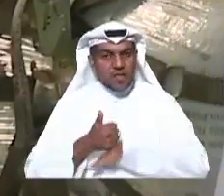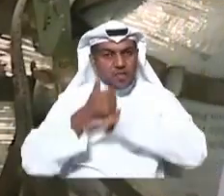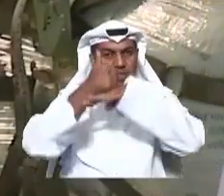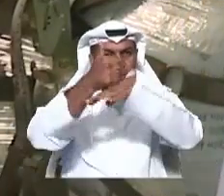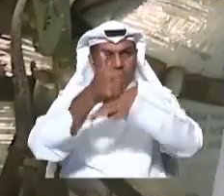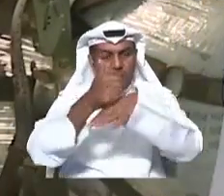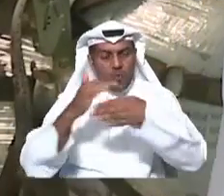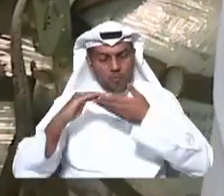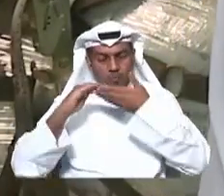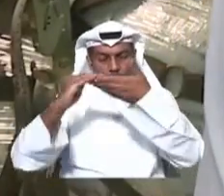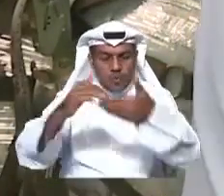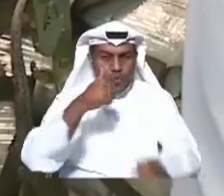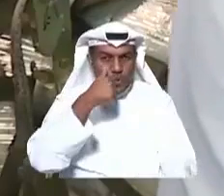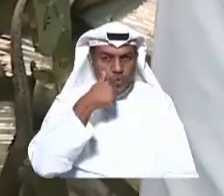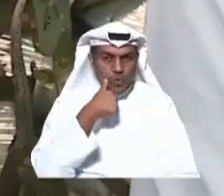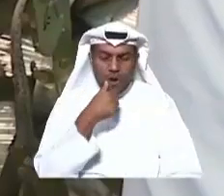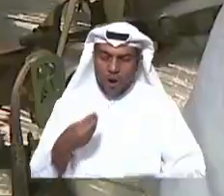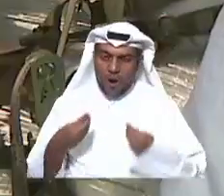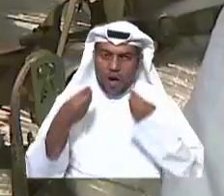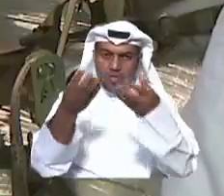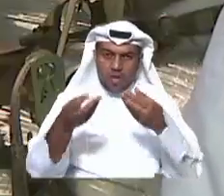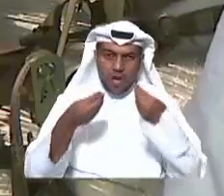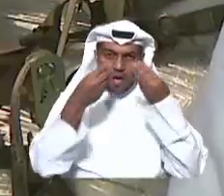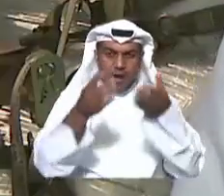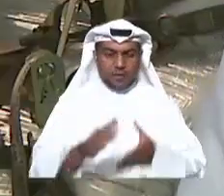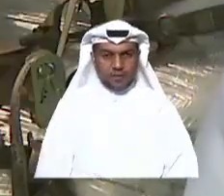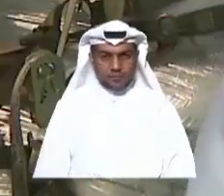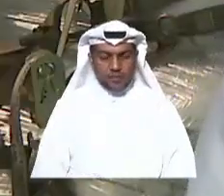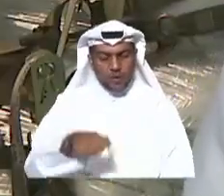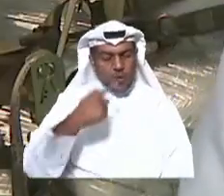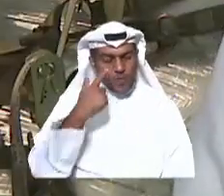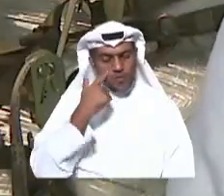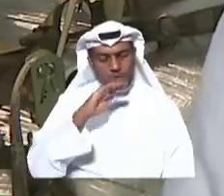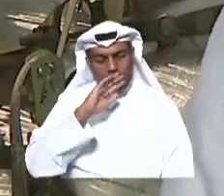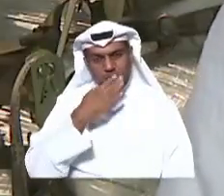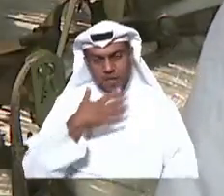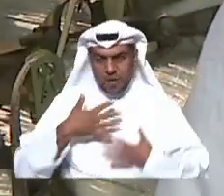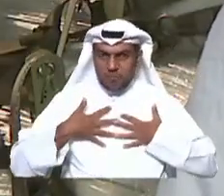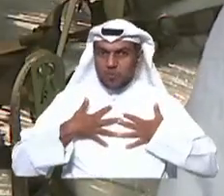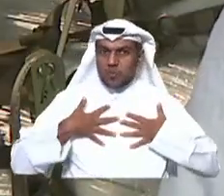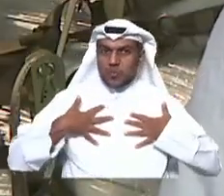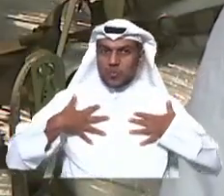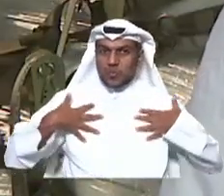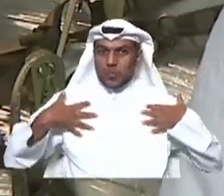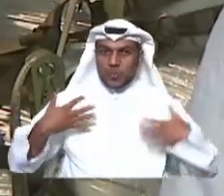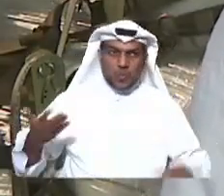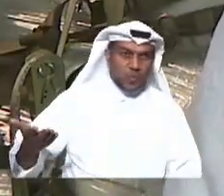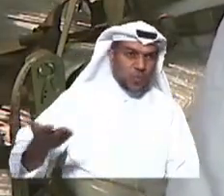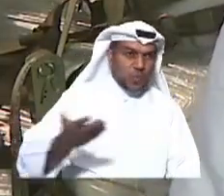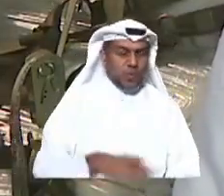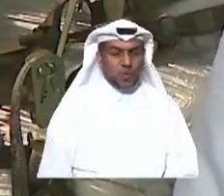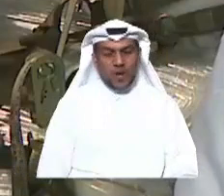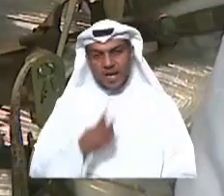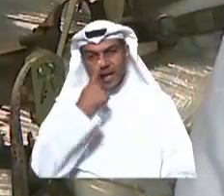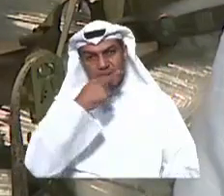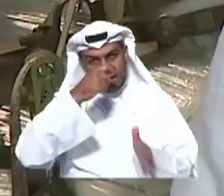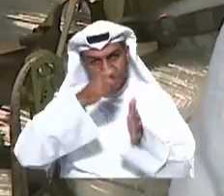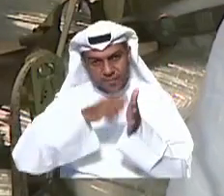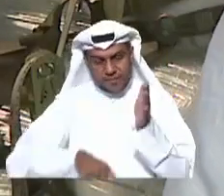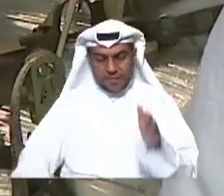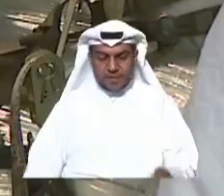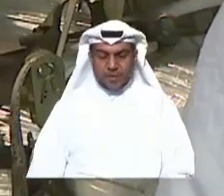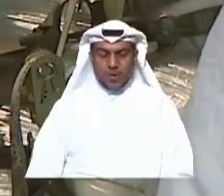السودان مؤخرا لتقديم هذه المساعدات. سعيدين اليوم بتواجدنا امتثالا لقرار مجلس الوزراء